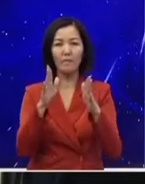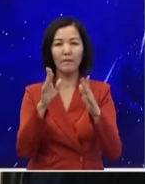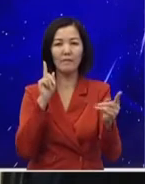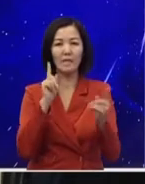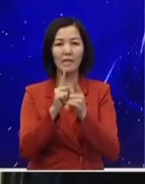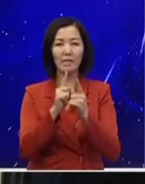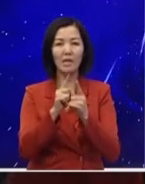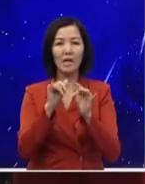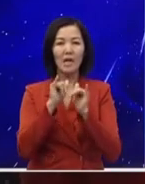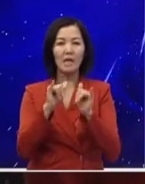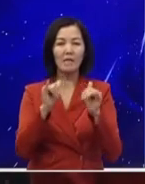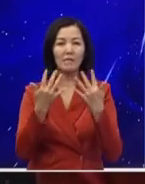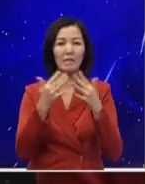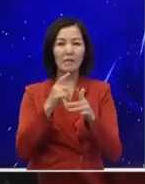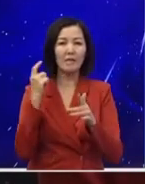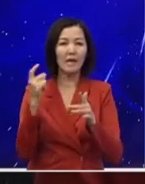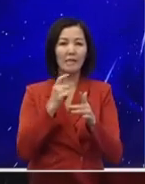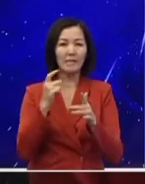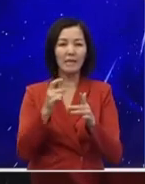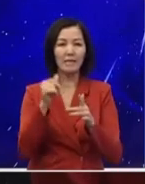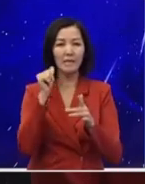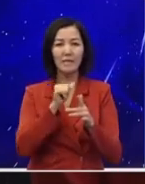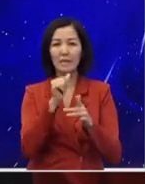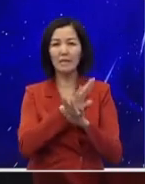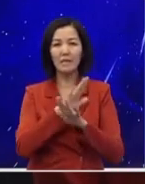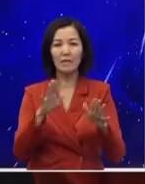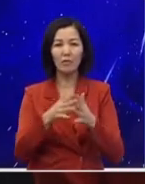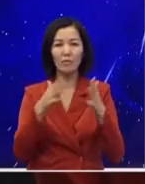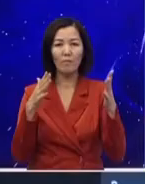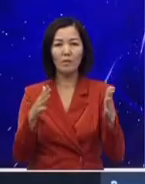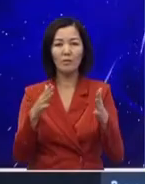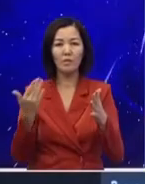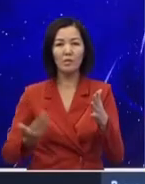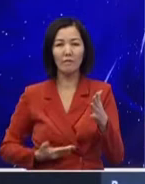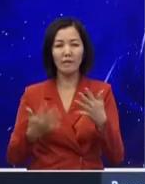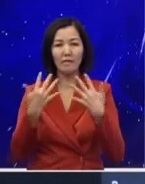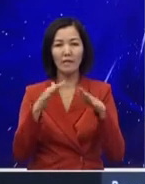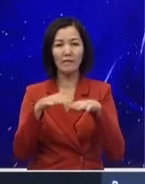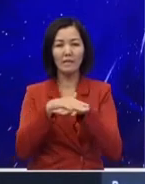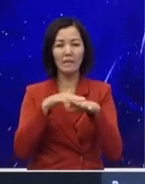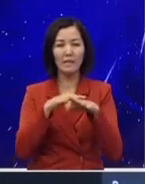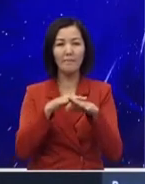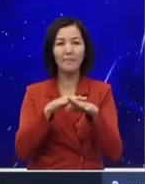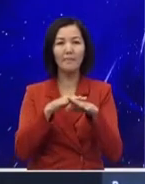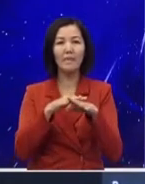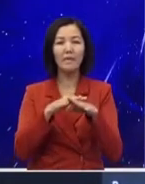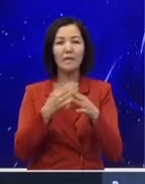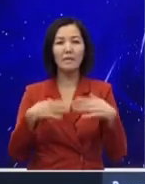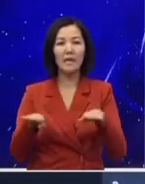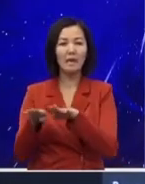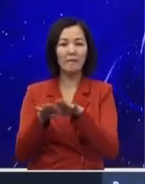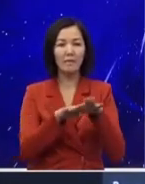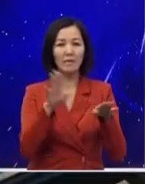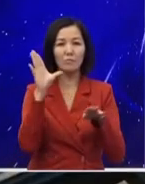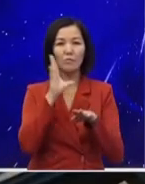развитию сельского хозяйства. Не секрет, что большинство женщин региона проживают на селе. По мнению экспертов, они наравне с мужчинами